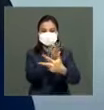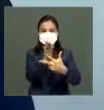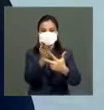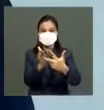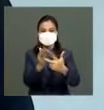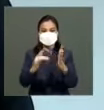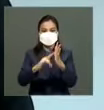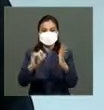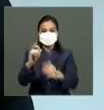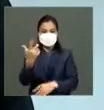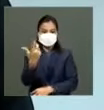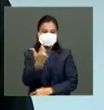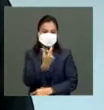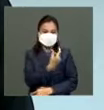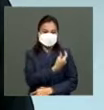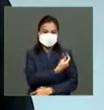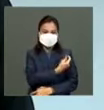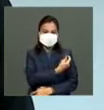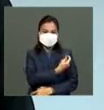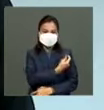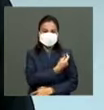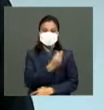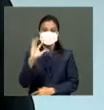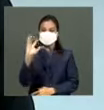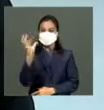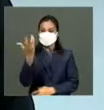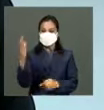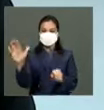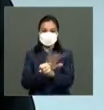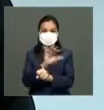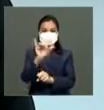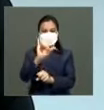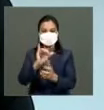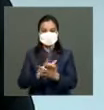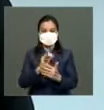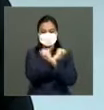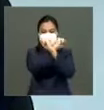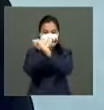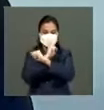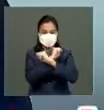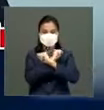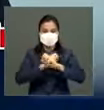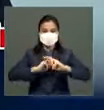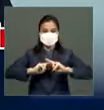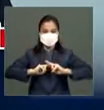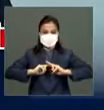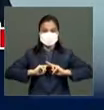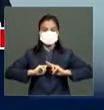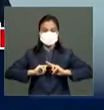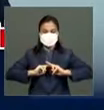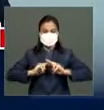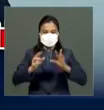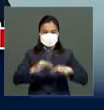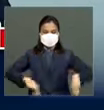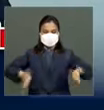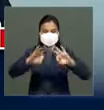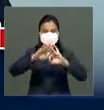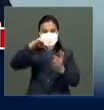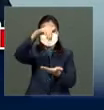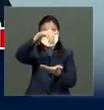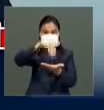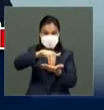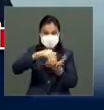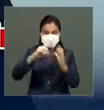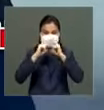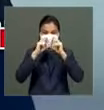ซีนที่จะฉีดคนได้เกือบทั้งโลกจริงๆการป้องกันตัวเองปกป้องตนเองโดยหลัก3อันนี้นะครับ